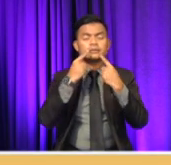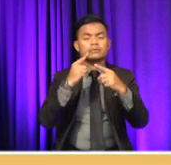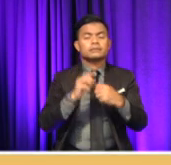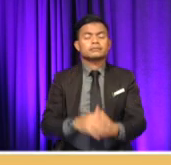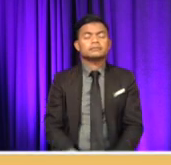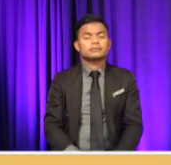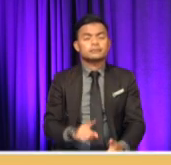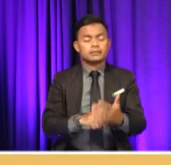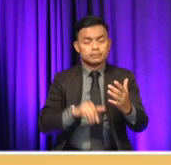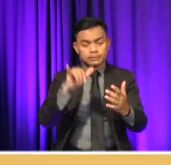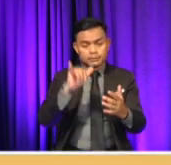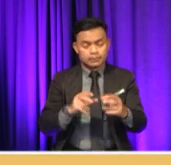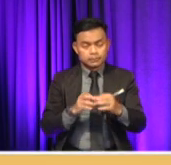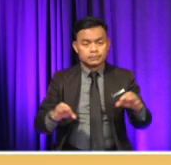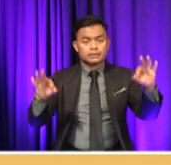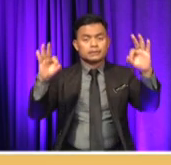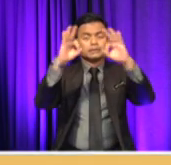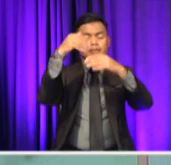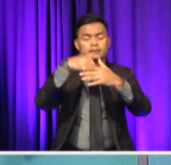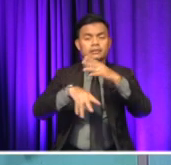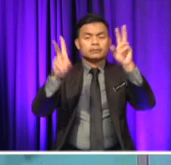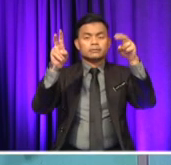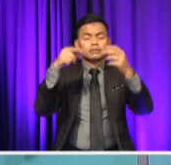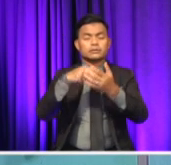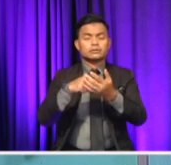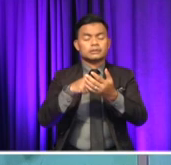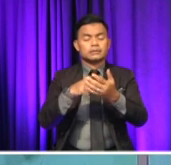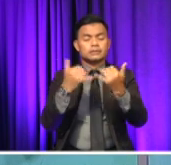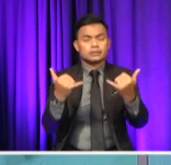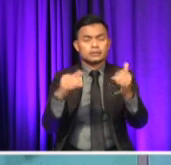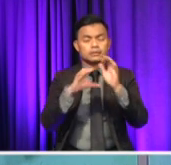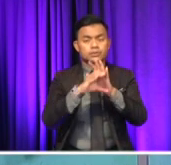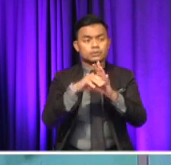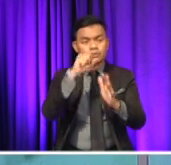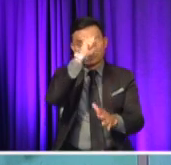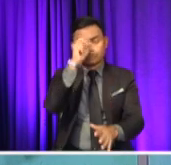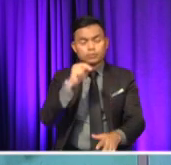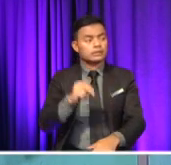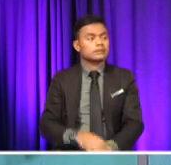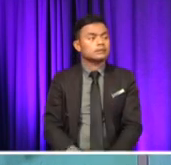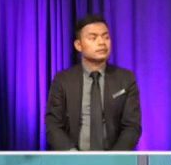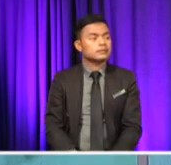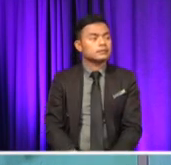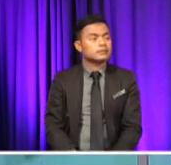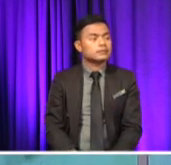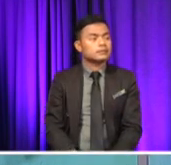yang penting Sekarang kita tengok contoh soal Land mana Mau tak ada jawaban